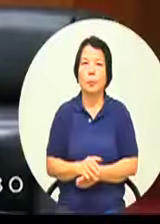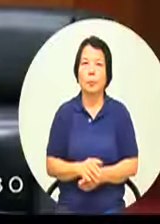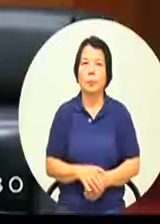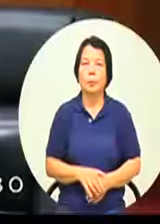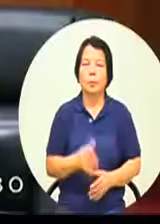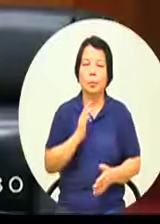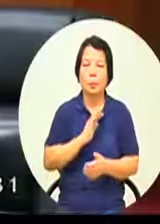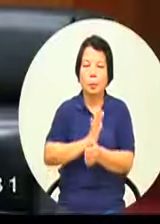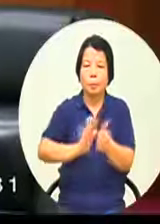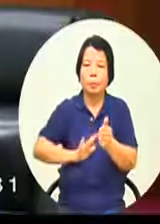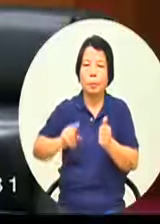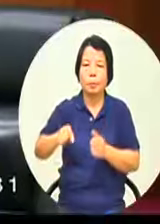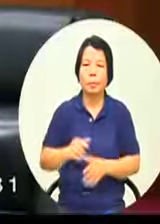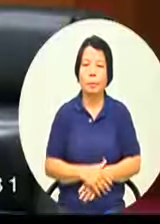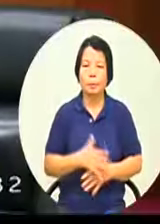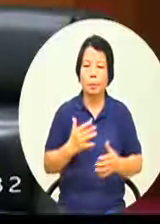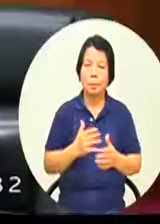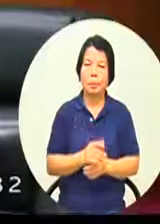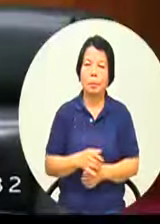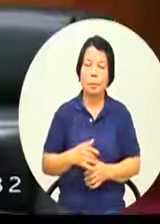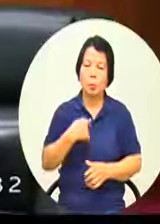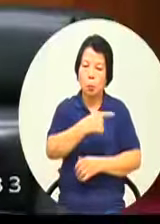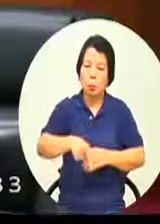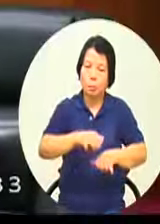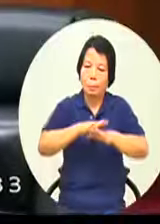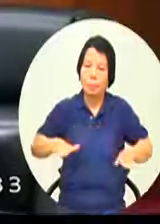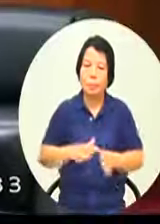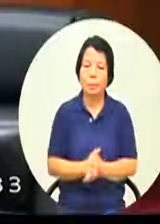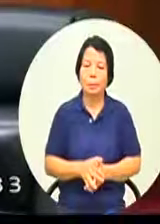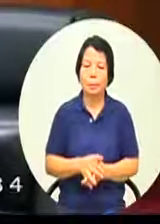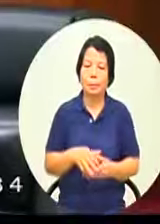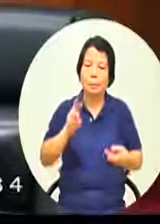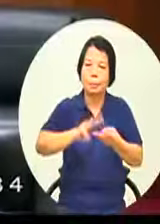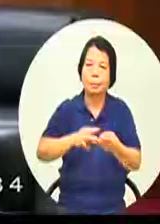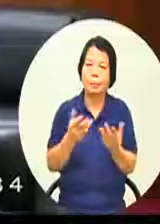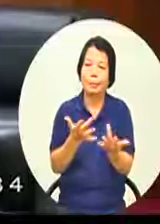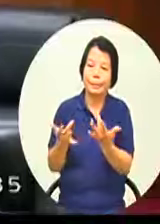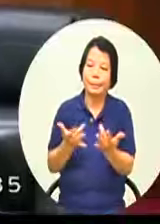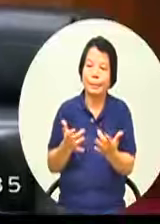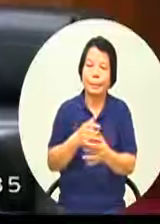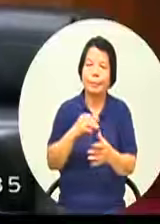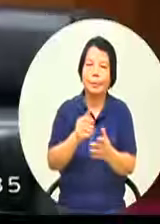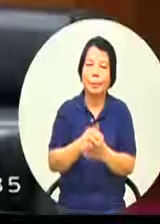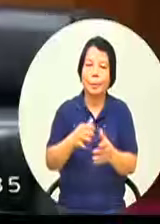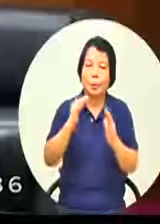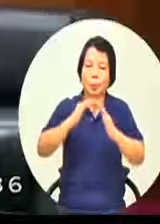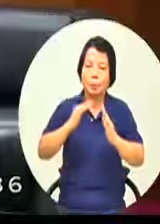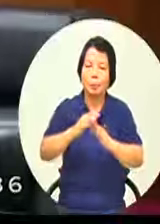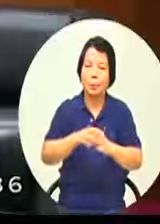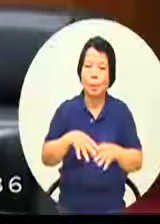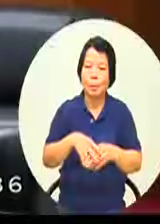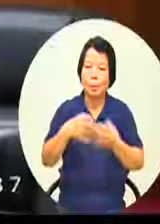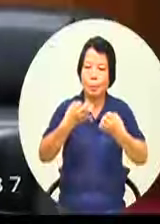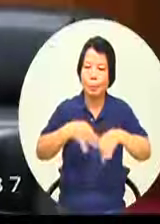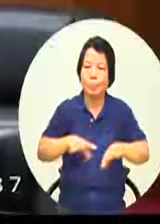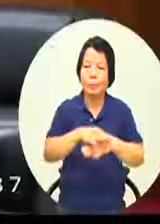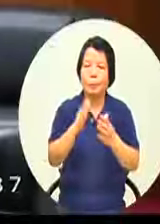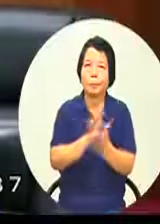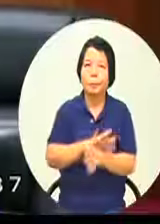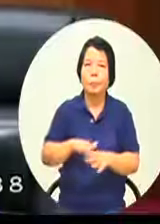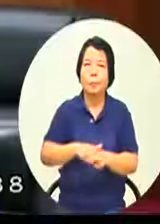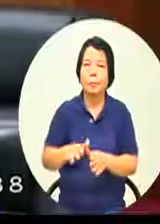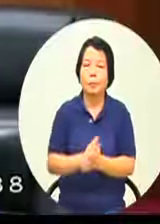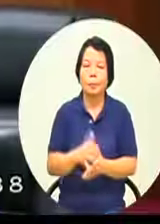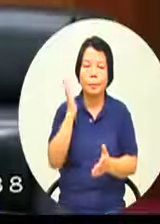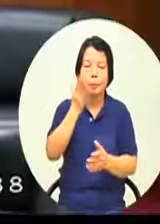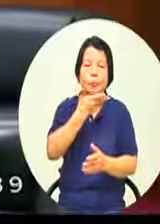波及到我们生命的安全，甚至于财产的损失，所以这个部分是不是我们农业局我们的